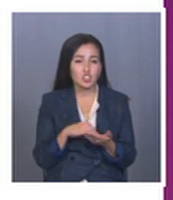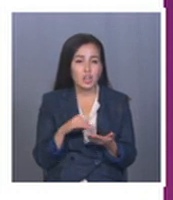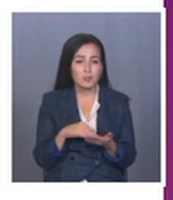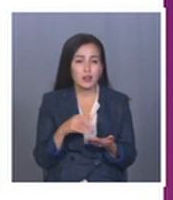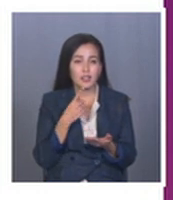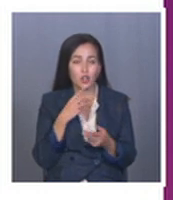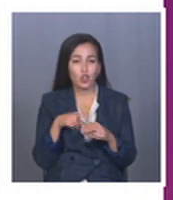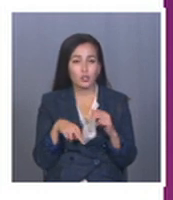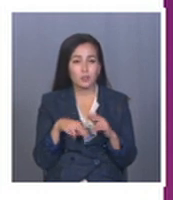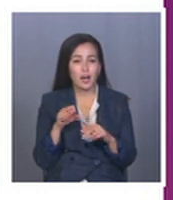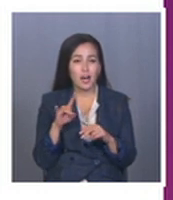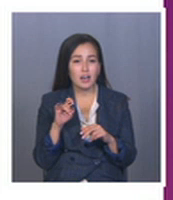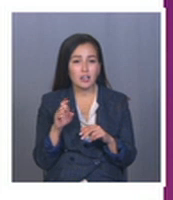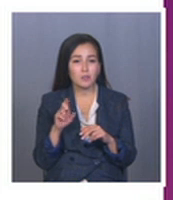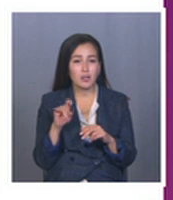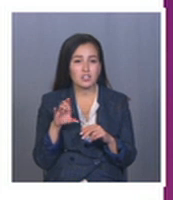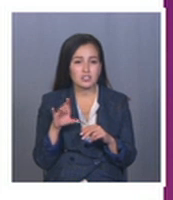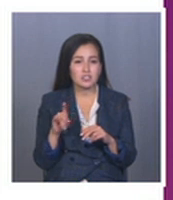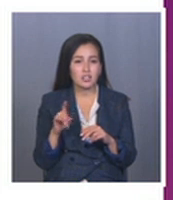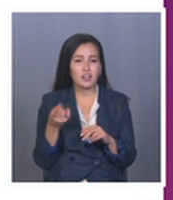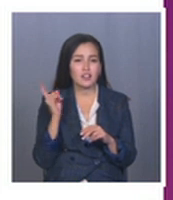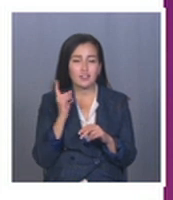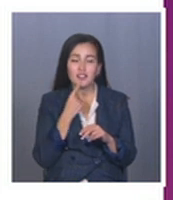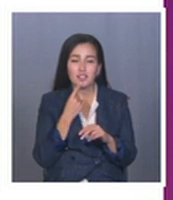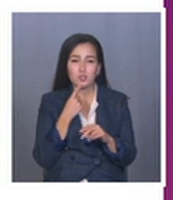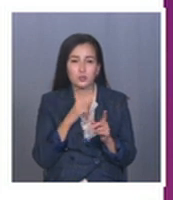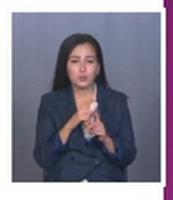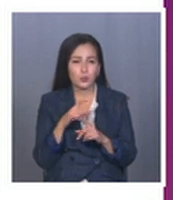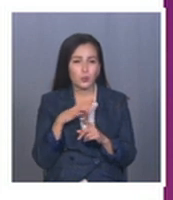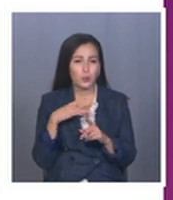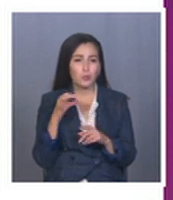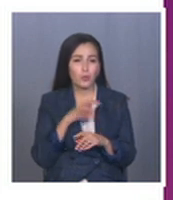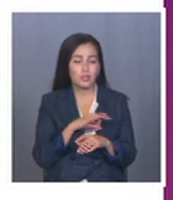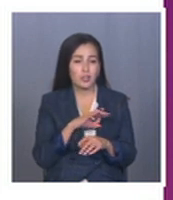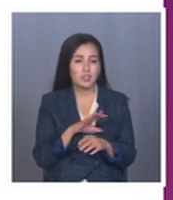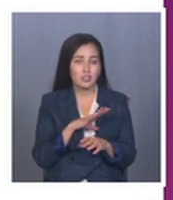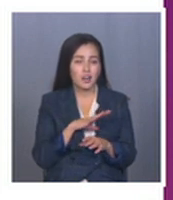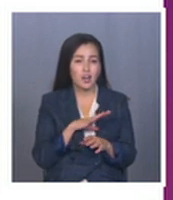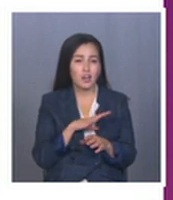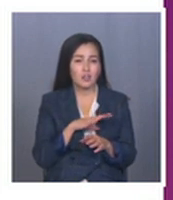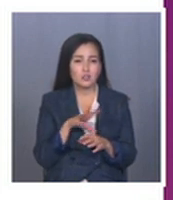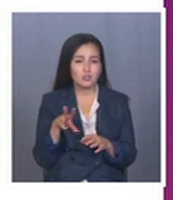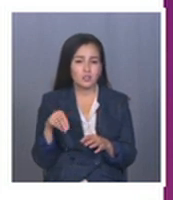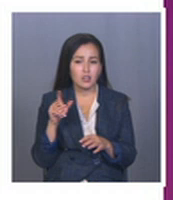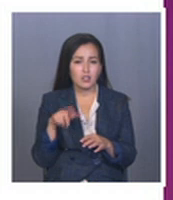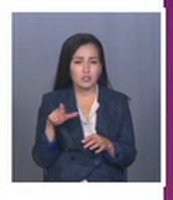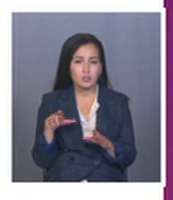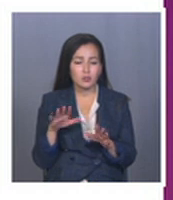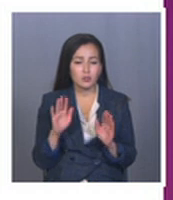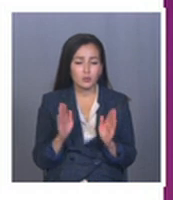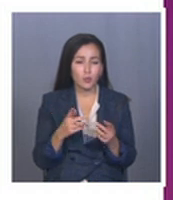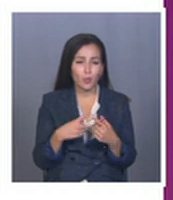құрылымында араб, парсы, ескі тілдің сөздері көп қолданғандықтан қалың бұқараға емес аз ғана